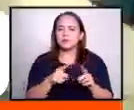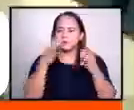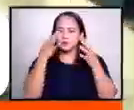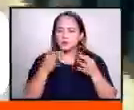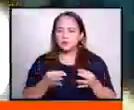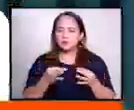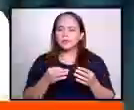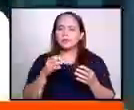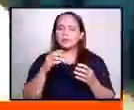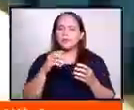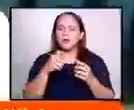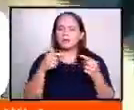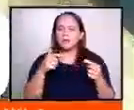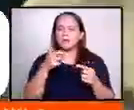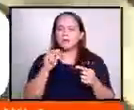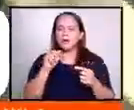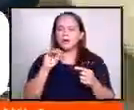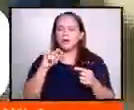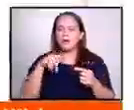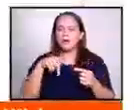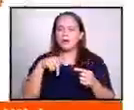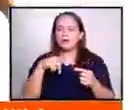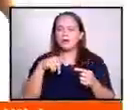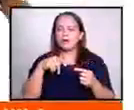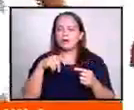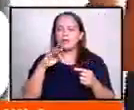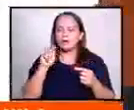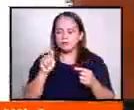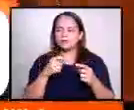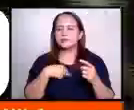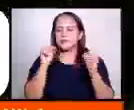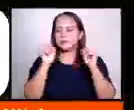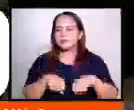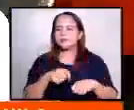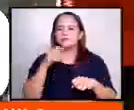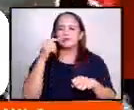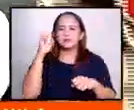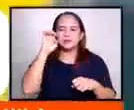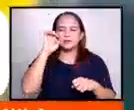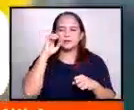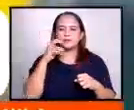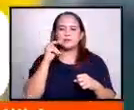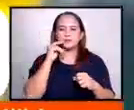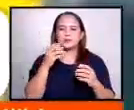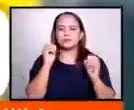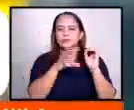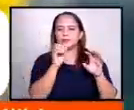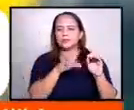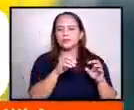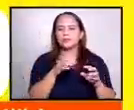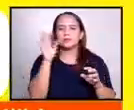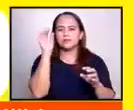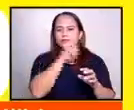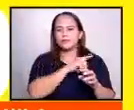desisyon ng anti-graft court, sinabi nitong naipakita ng prosecution na nagkasundo sina Estrada at Napoles na buhusan ng pork barrel funds ang ilang bogus